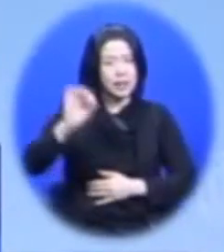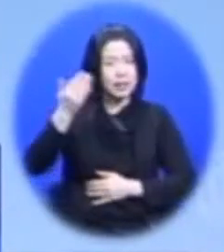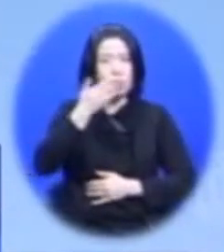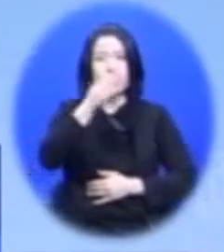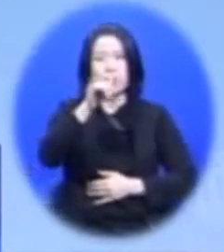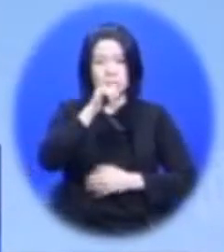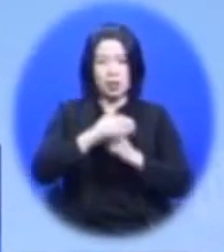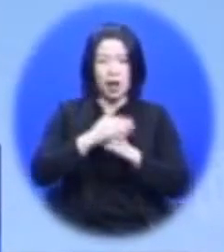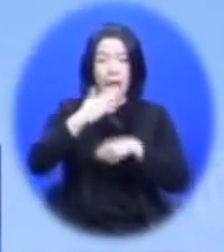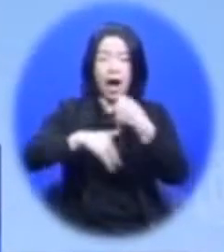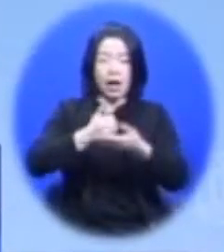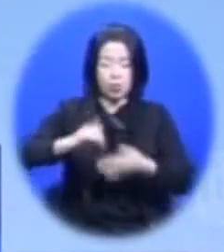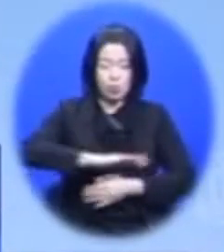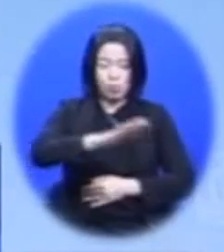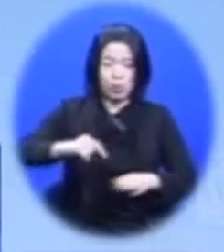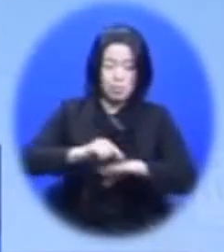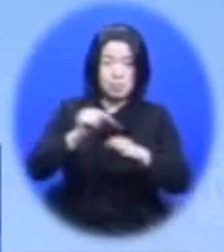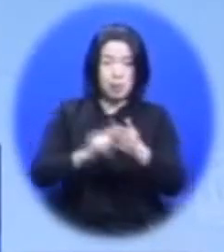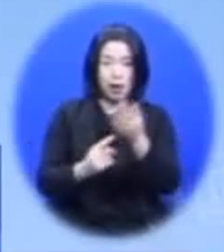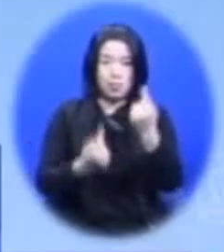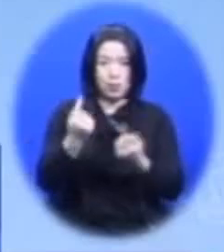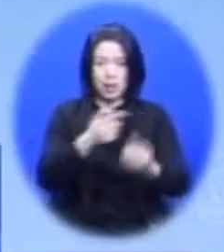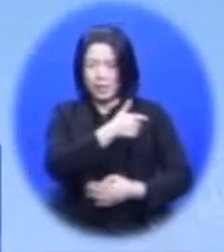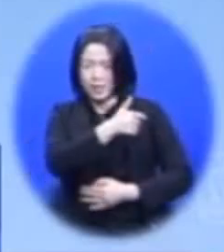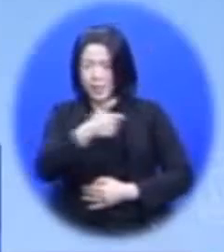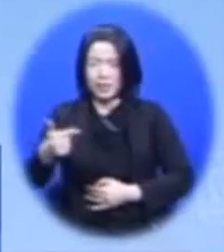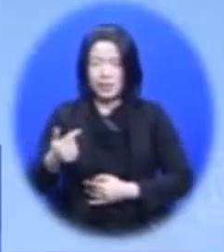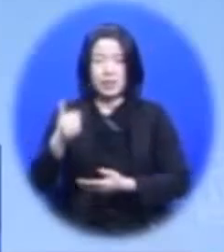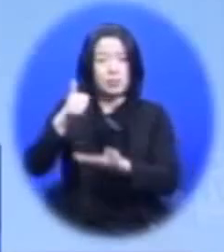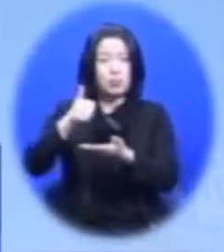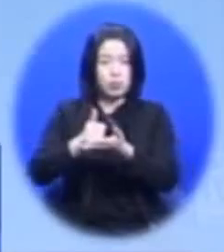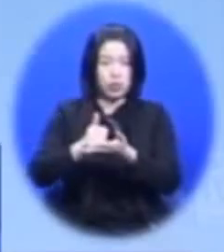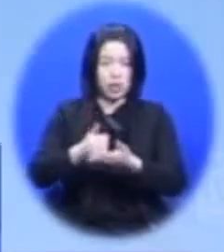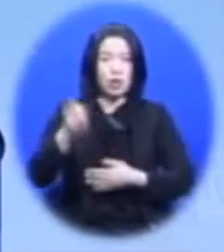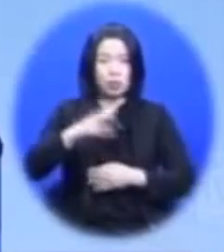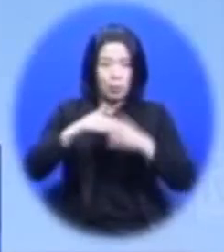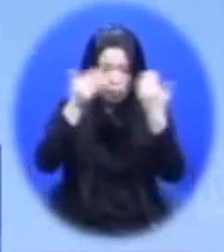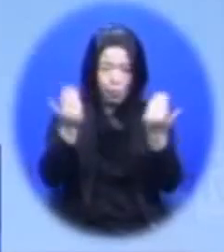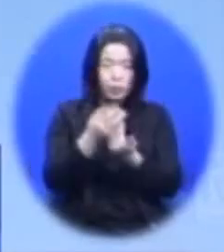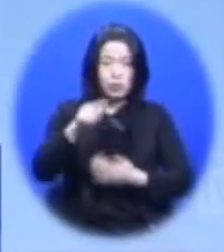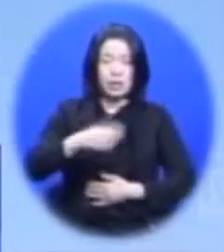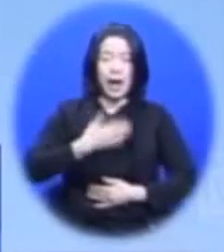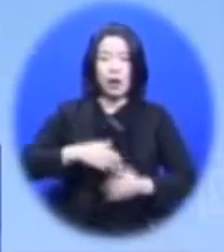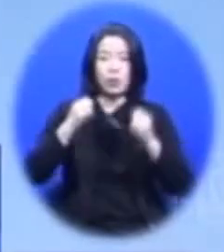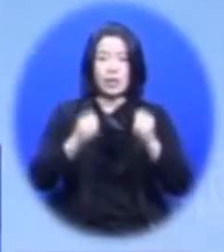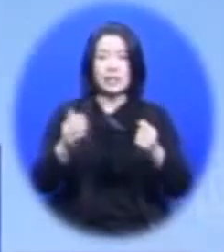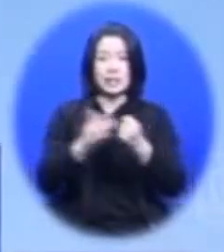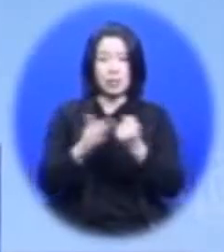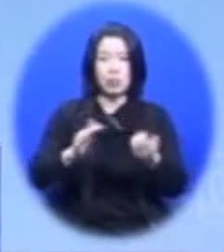것입니다. 하나님은 우리 마음보다 크신 분이시고 또 모든 것을 알고 계시기 때문입니다.